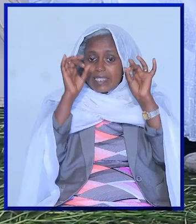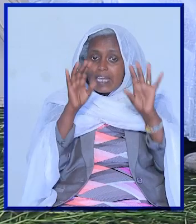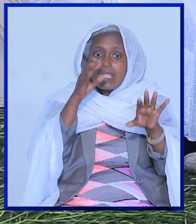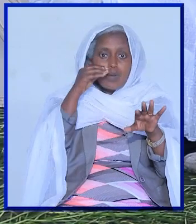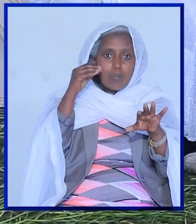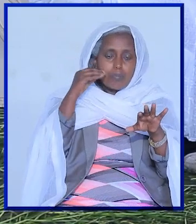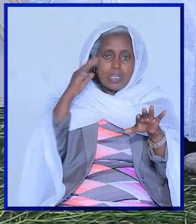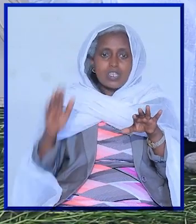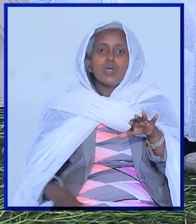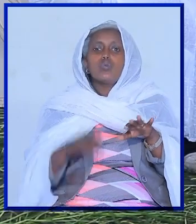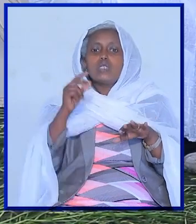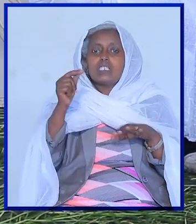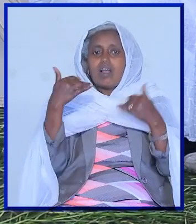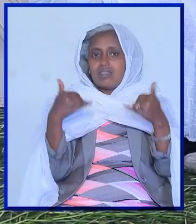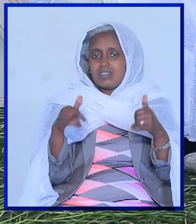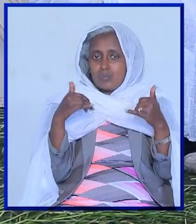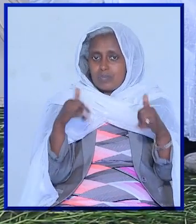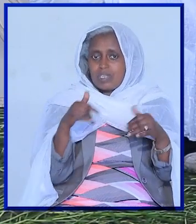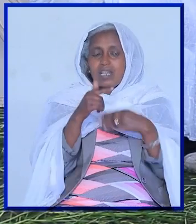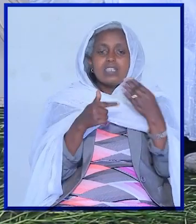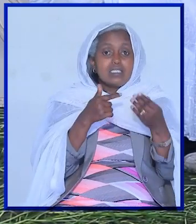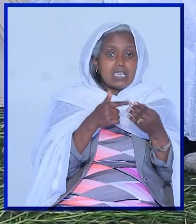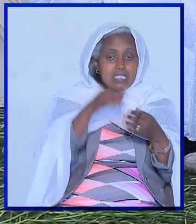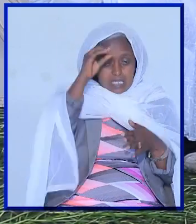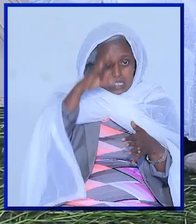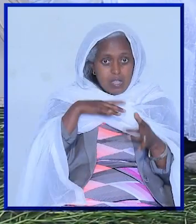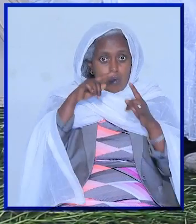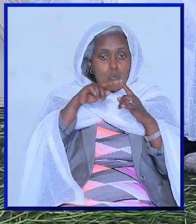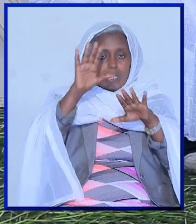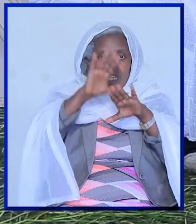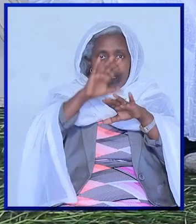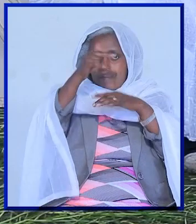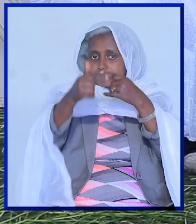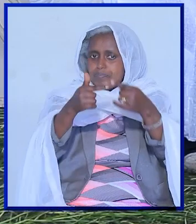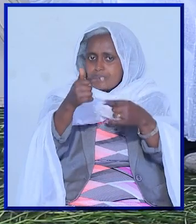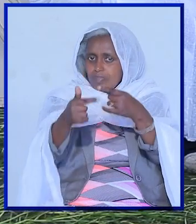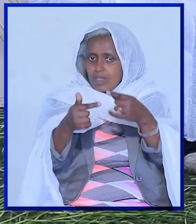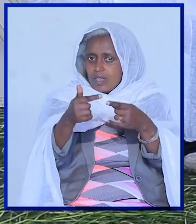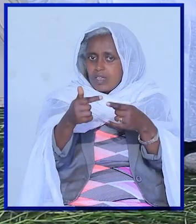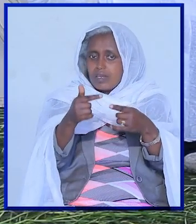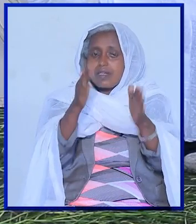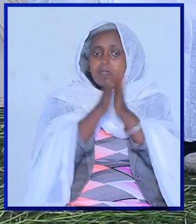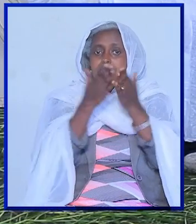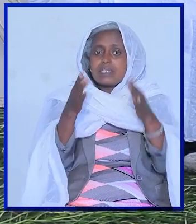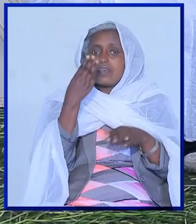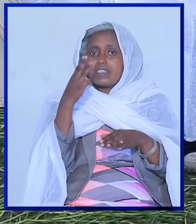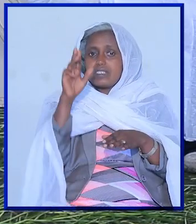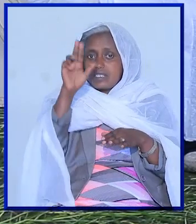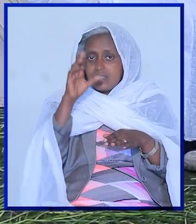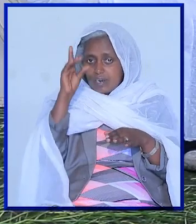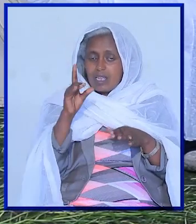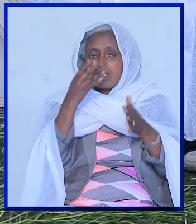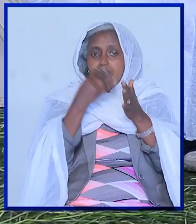ቤት ውሻ ይጫወትበታል። ስለዚህ ሰው ወደ ገዳም ሲሄድ እንግዲህ መጽሐፈ ሲራክ ላይ